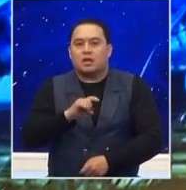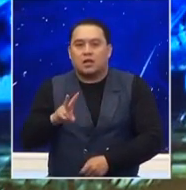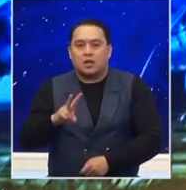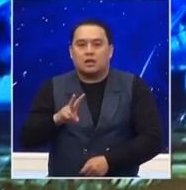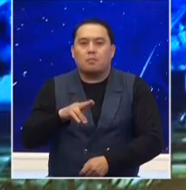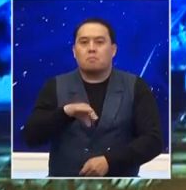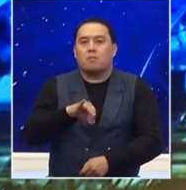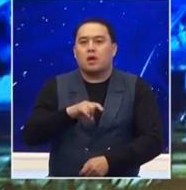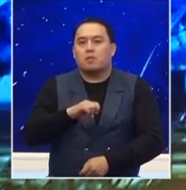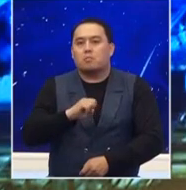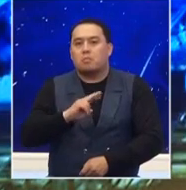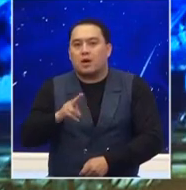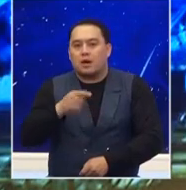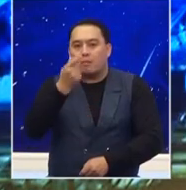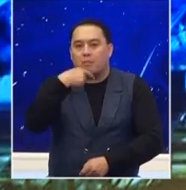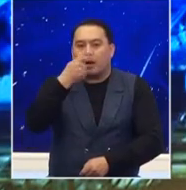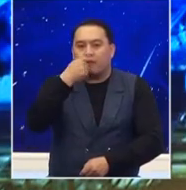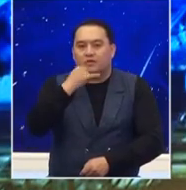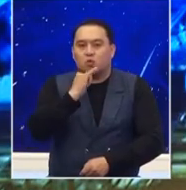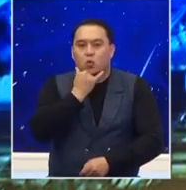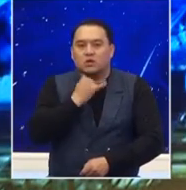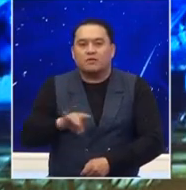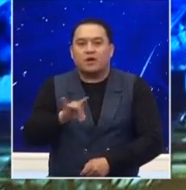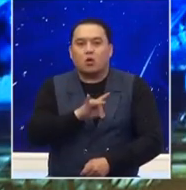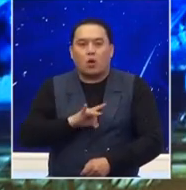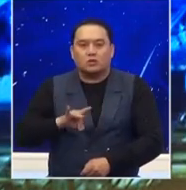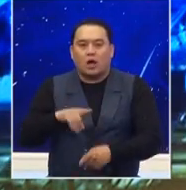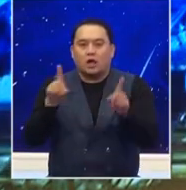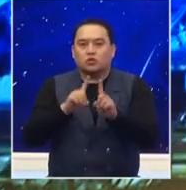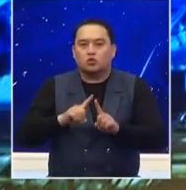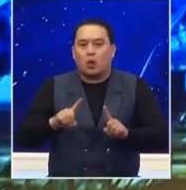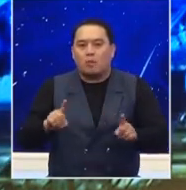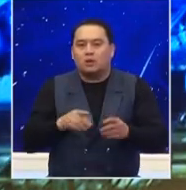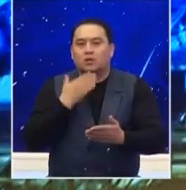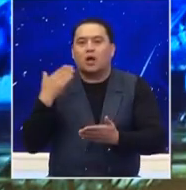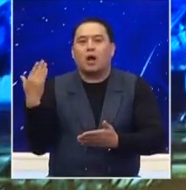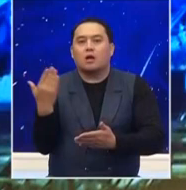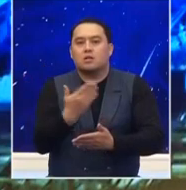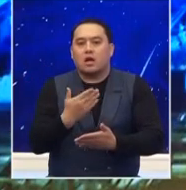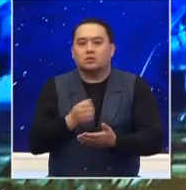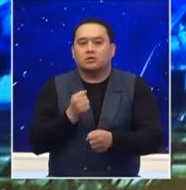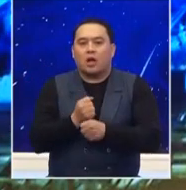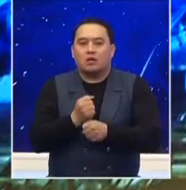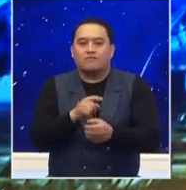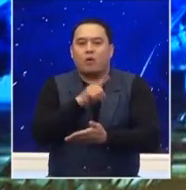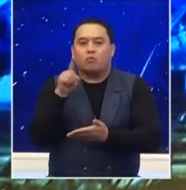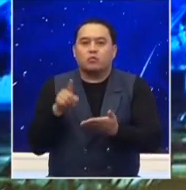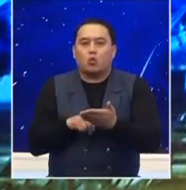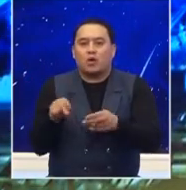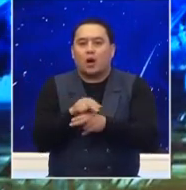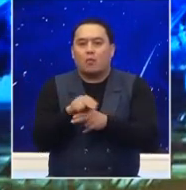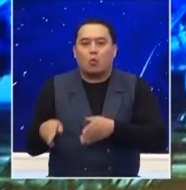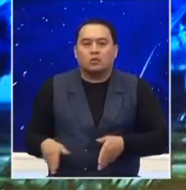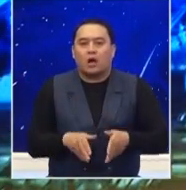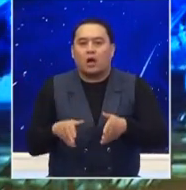Илийского, Кегенского, Раймбекского, Памфиловского и Уйгурского районов. Особый упор докладчиками сделан на такие вопросы, как